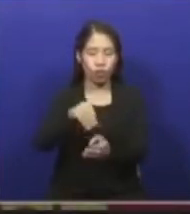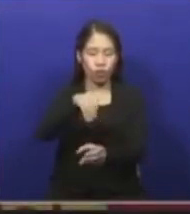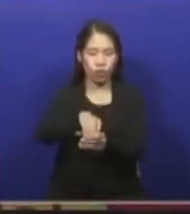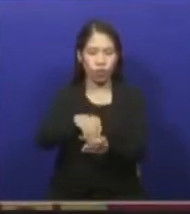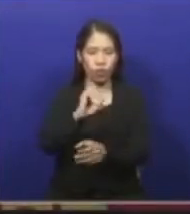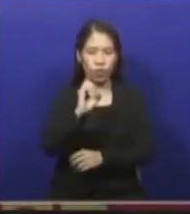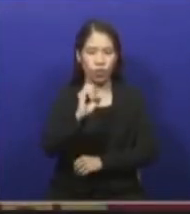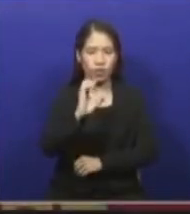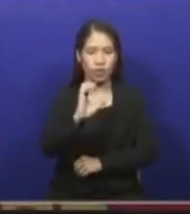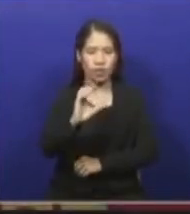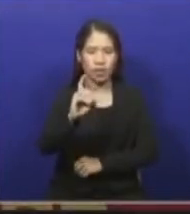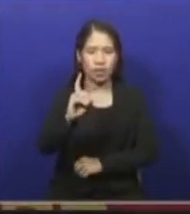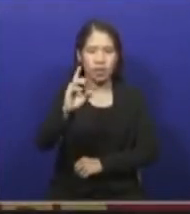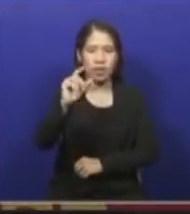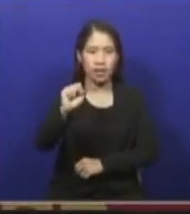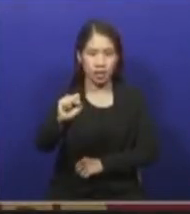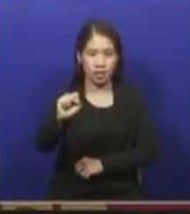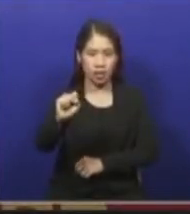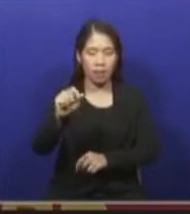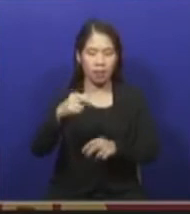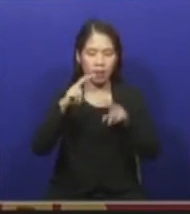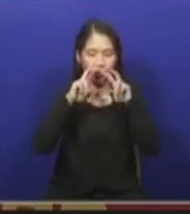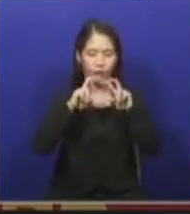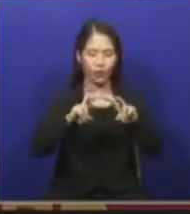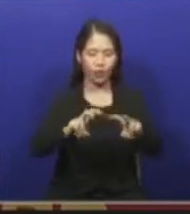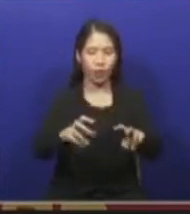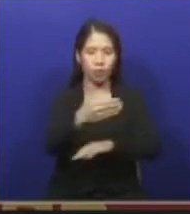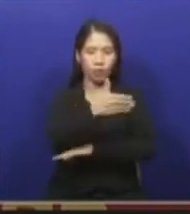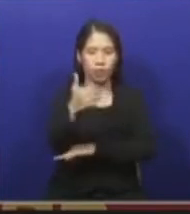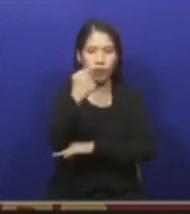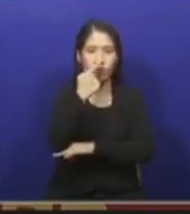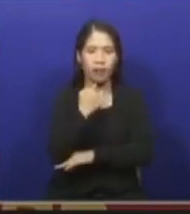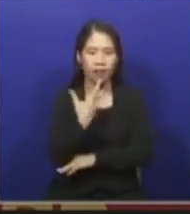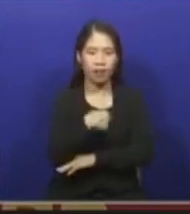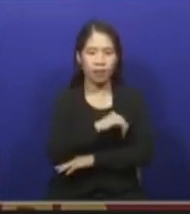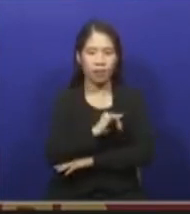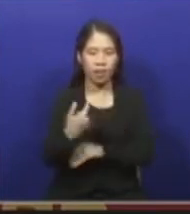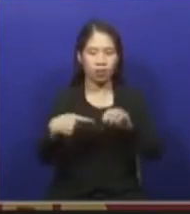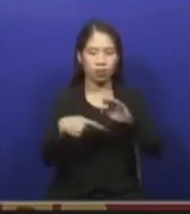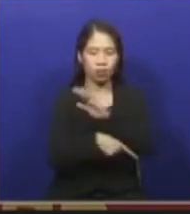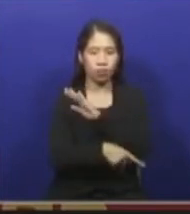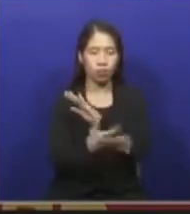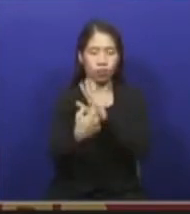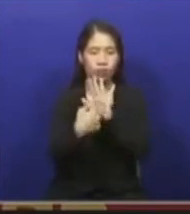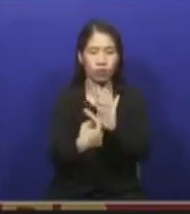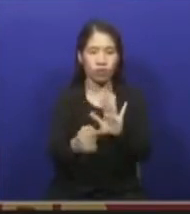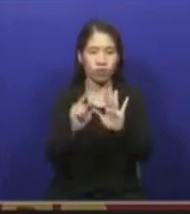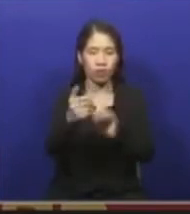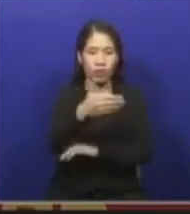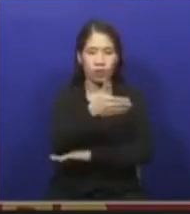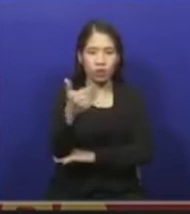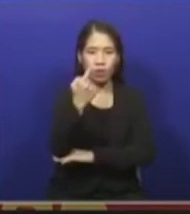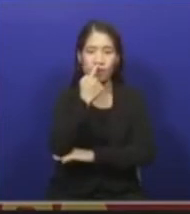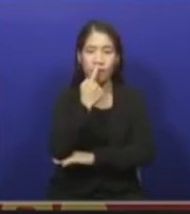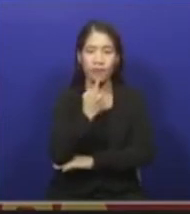OCDS มาวิเคราะห์เพื่อติดธงแดงในโครงการต่างๆที่มีความสุ่มเสี่ยงต่อการทุจริตครับอย่างเช่นธงแดง